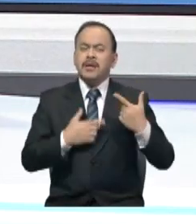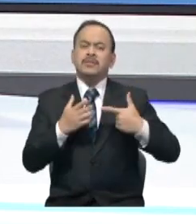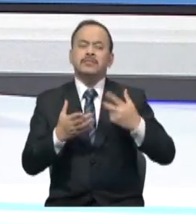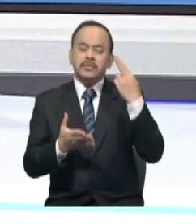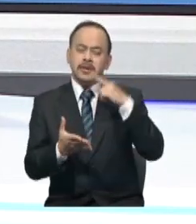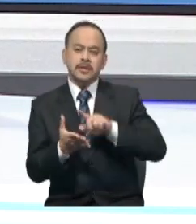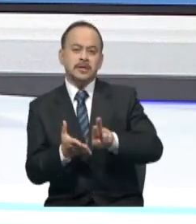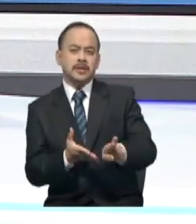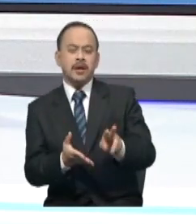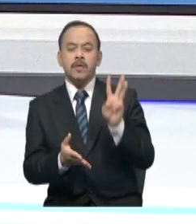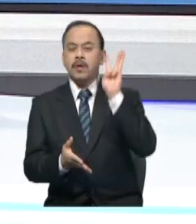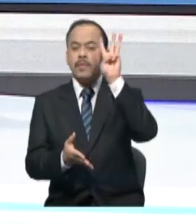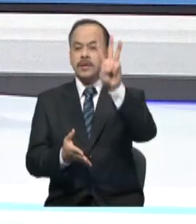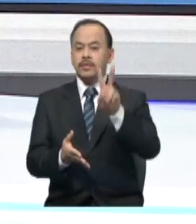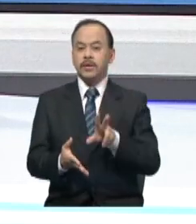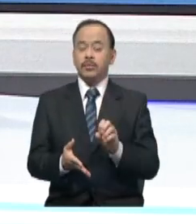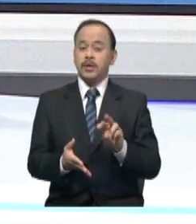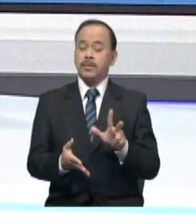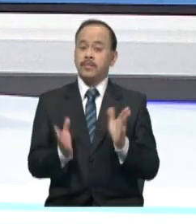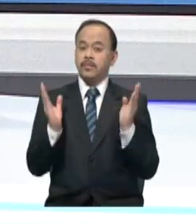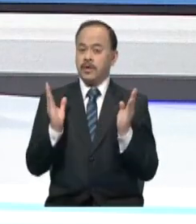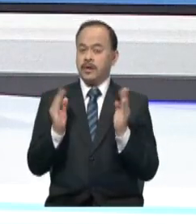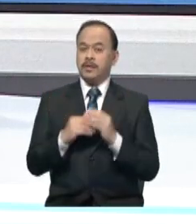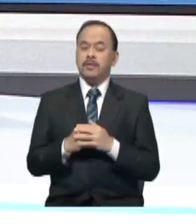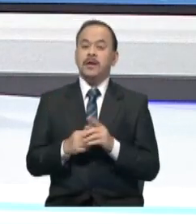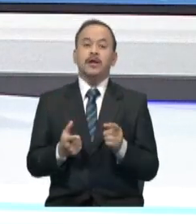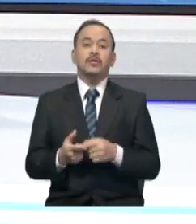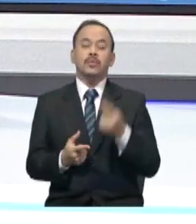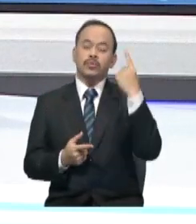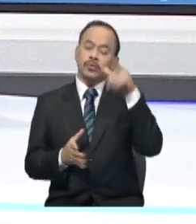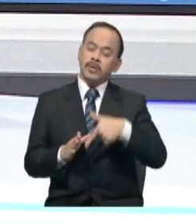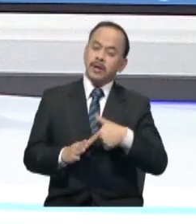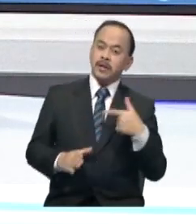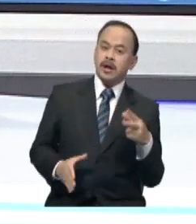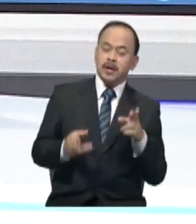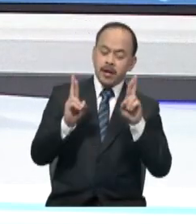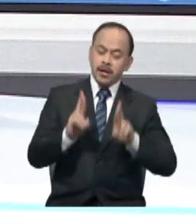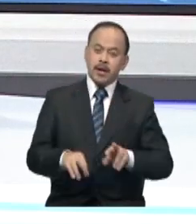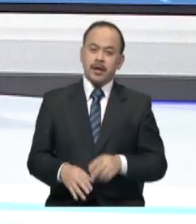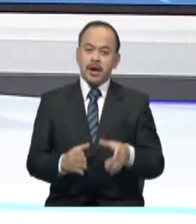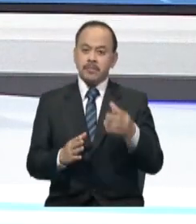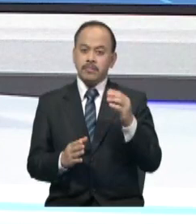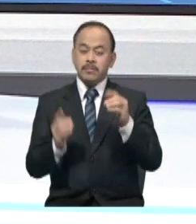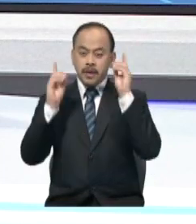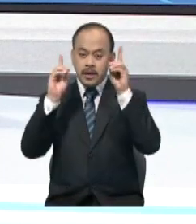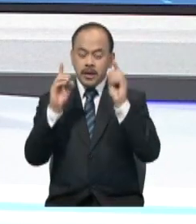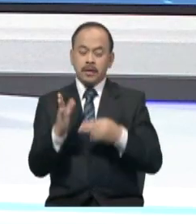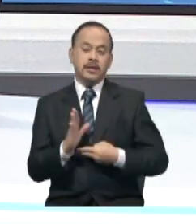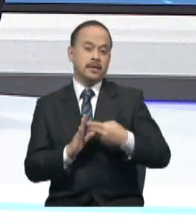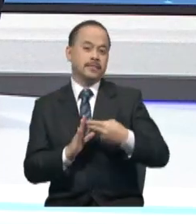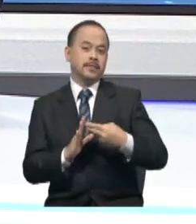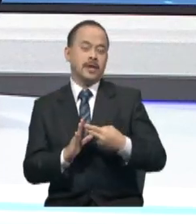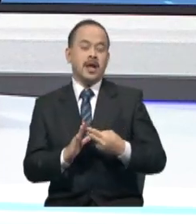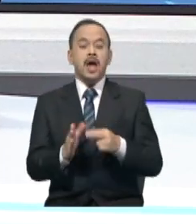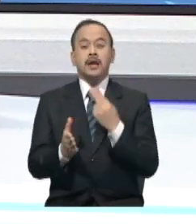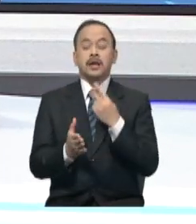salah satu maklumat wawasan Brunei 2035 iaitu untuk melahirkan rakyat yang berpendidikan tinggi.